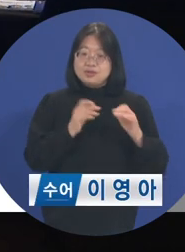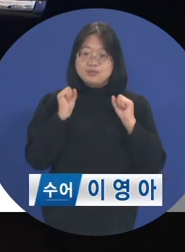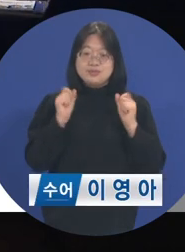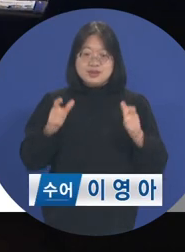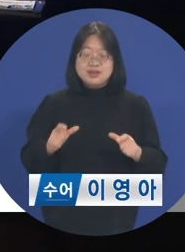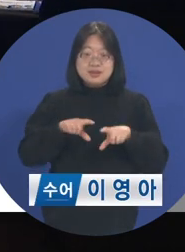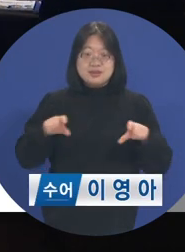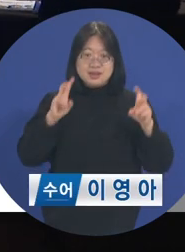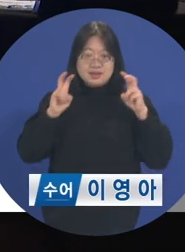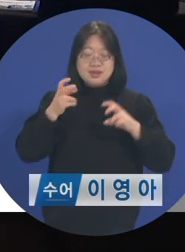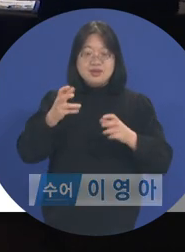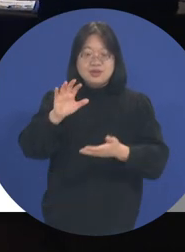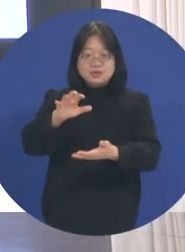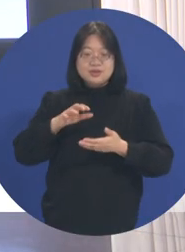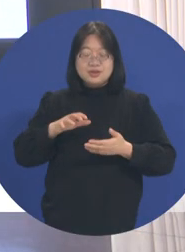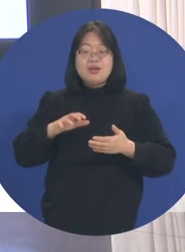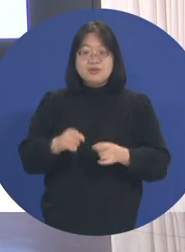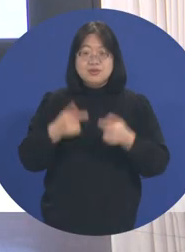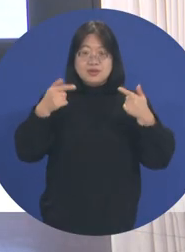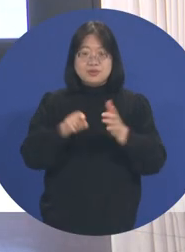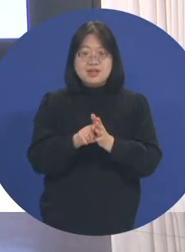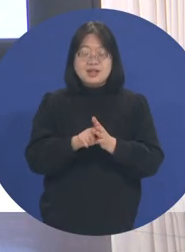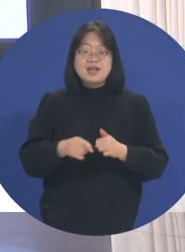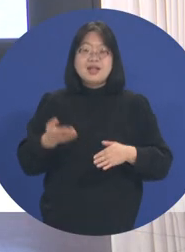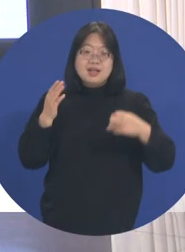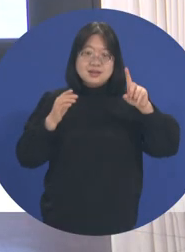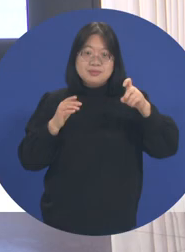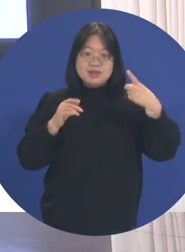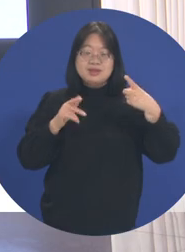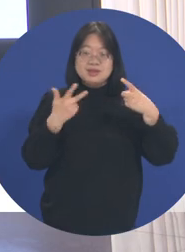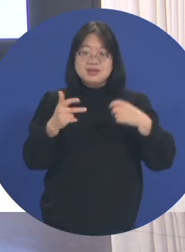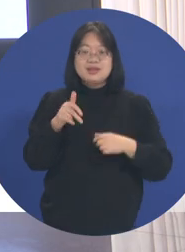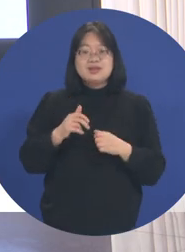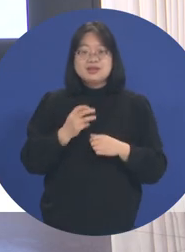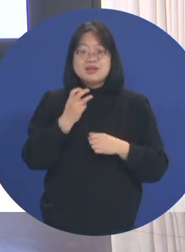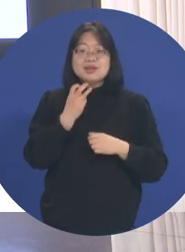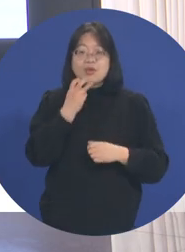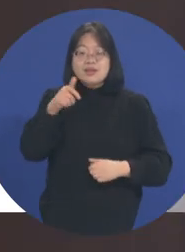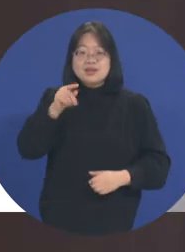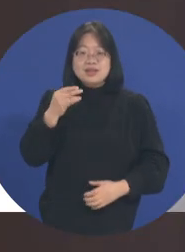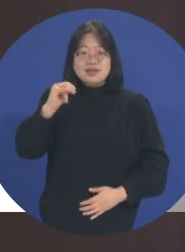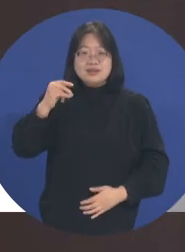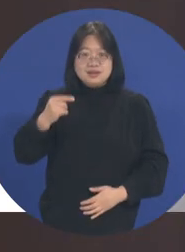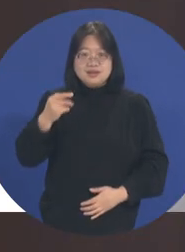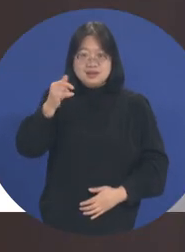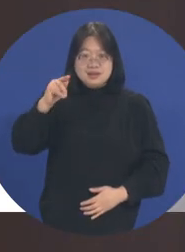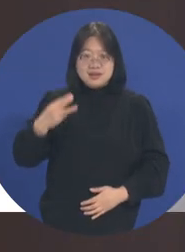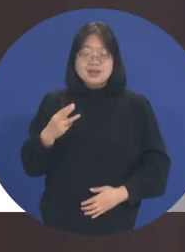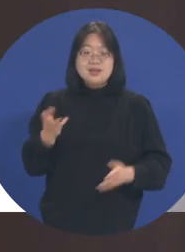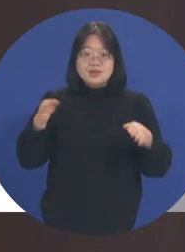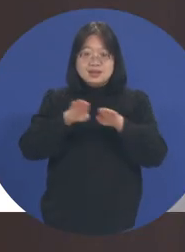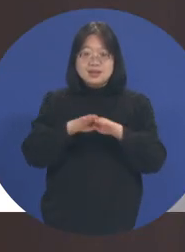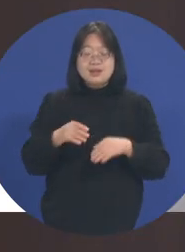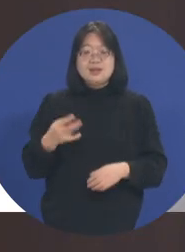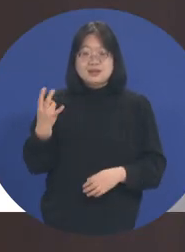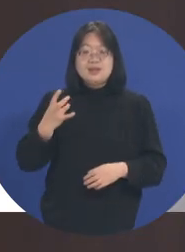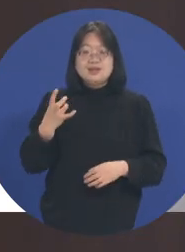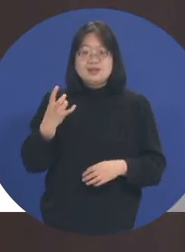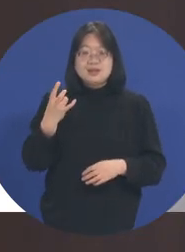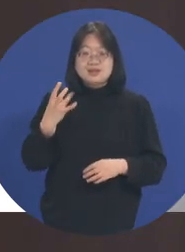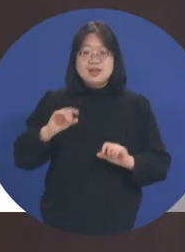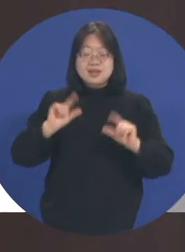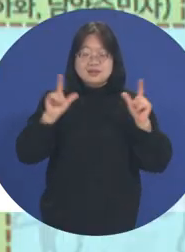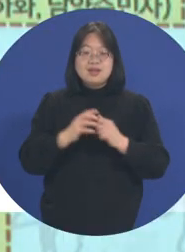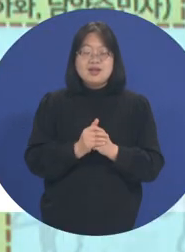경기 북부 지역의 유망기업 투자 유치 활성화를 위해 지난 7일 서울 그랜드힐 컨벤션에서 2014년 도시군 합동